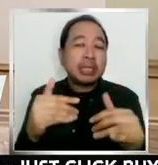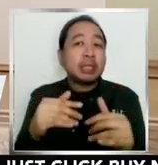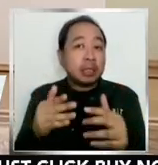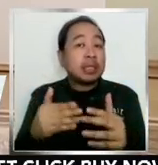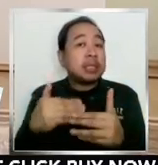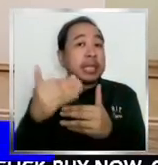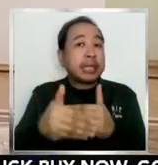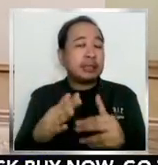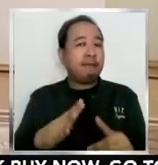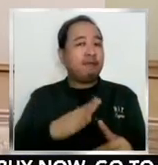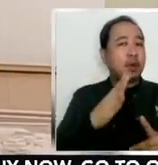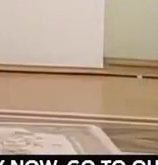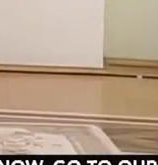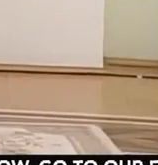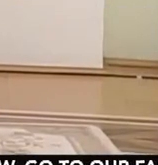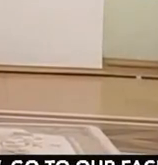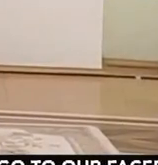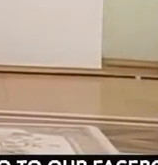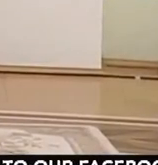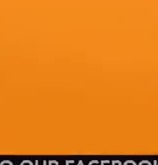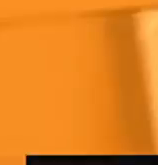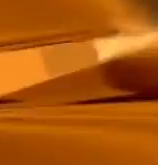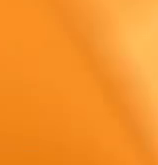pulong ngayong araw.